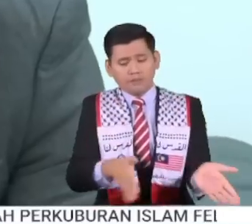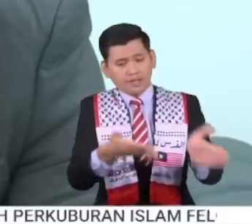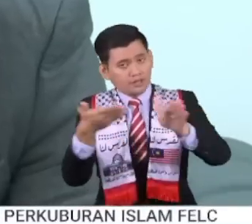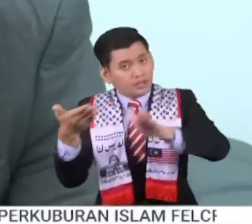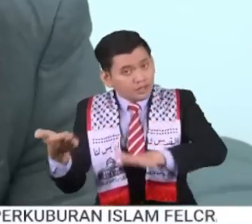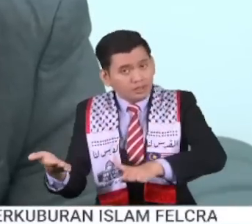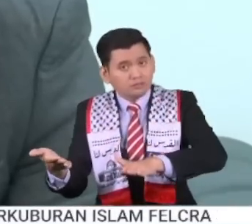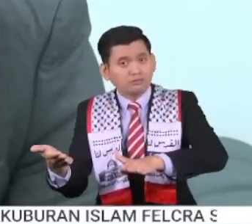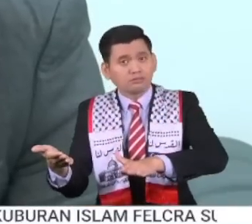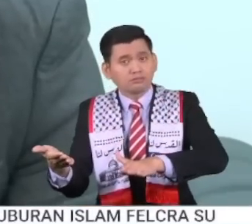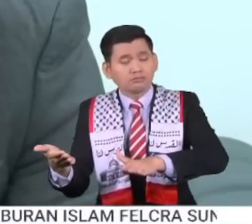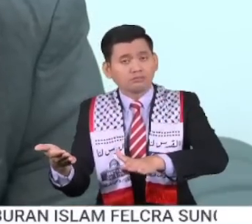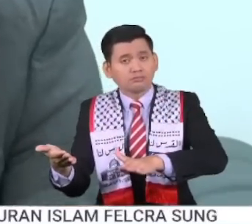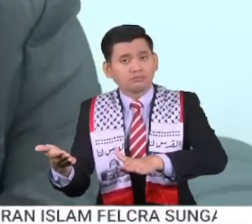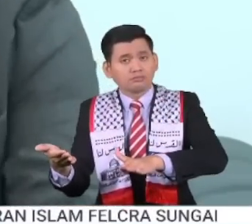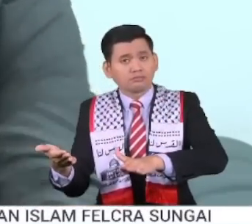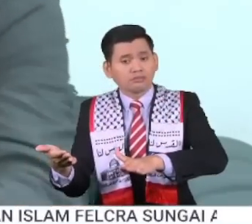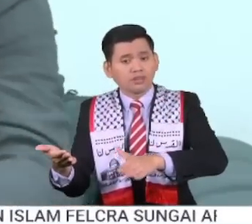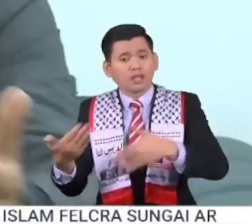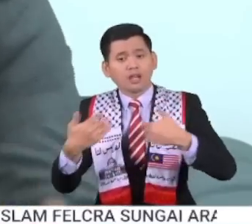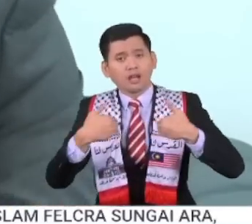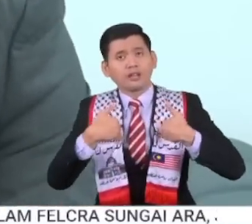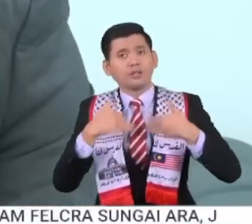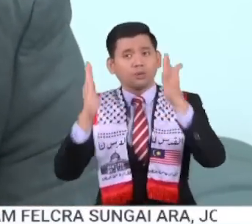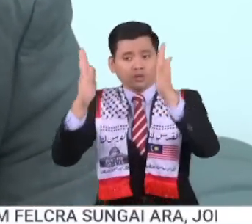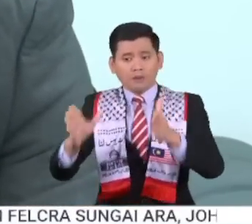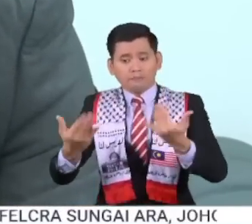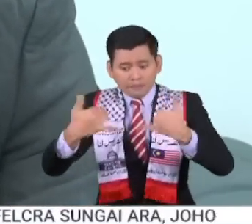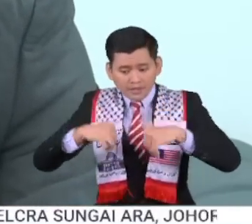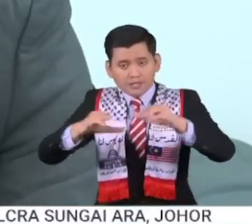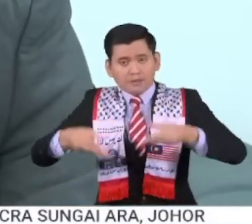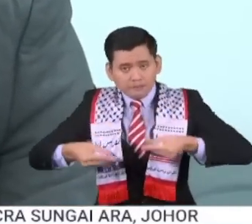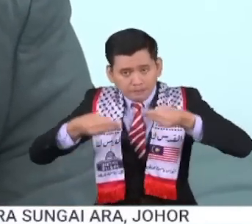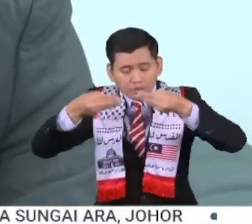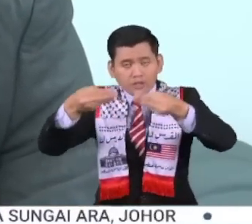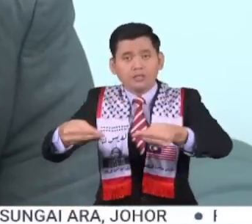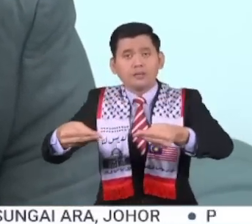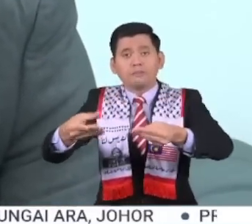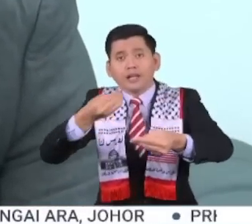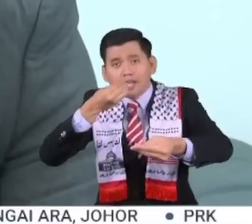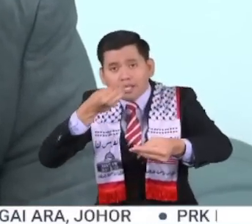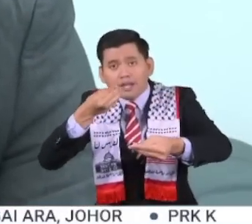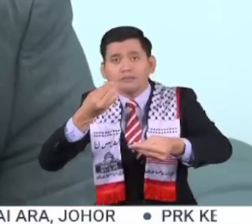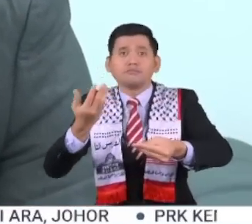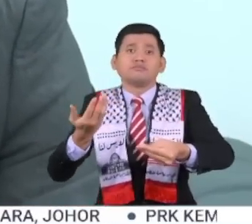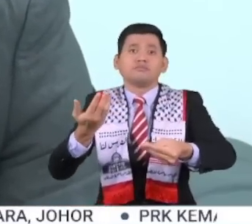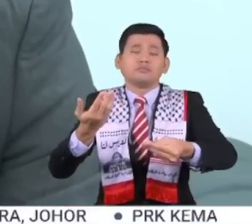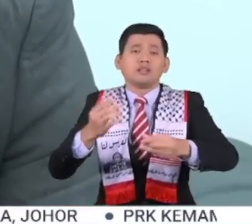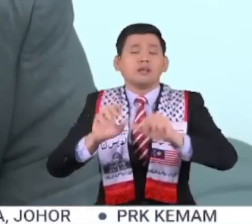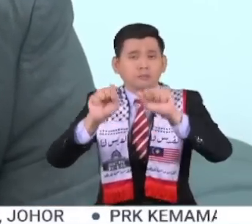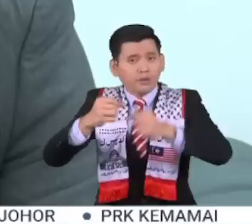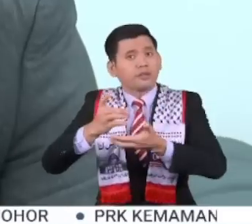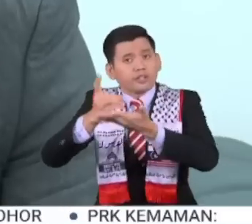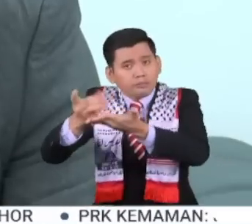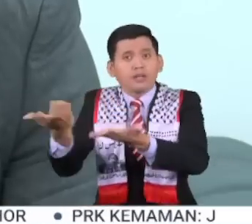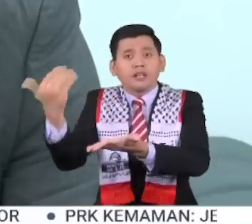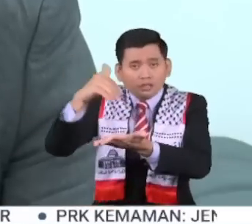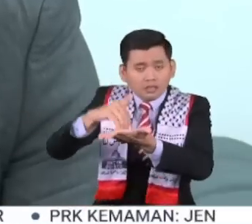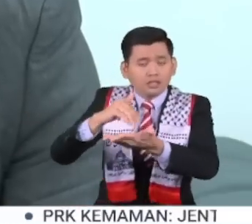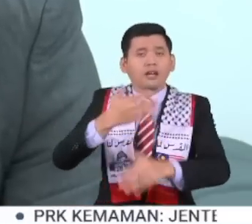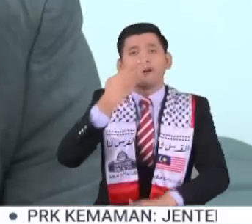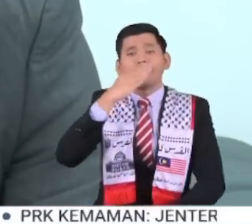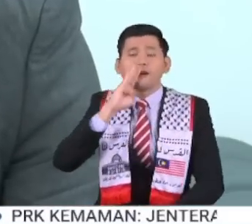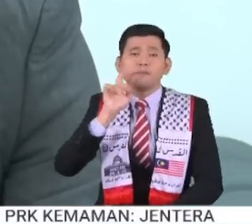senyum. Ada orang yang boleh bagi gula-gula, cakap so dia celebrate bila anak-anak dia syahid.